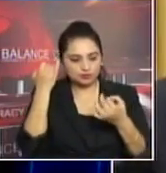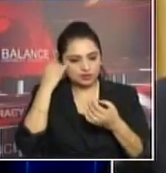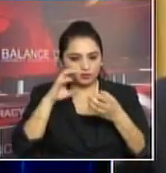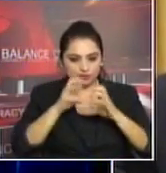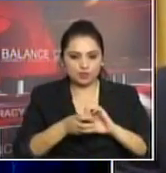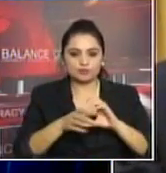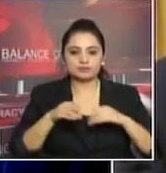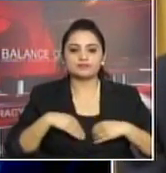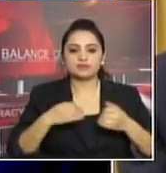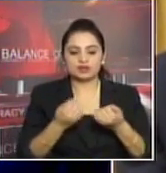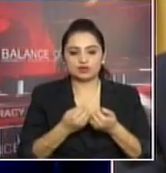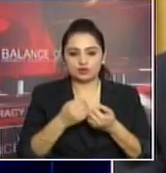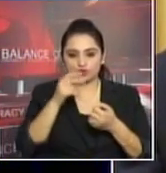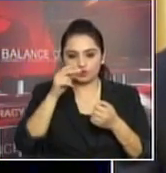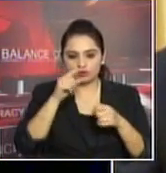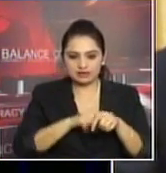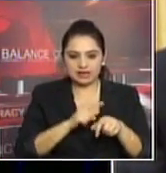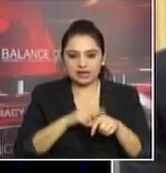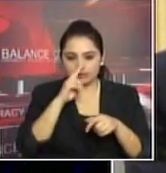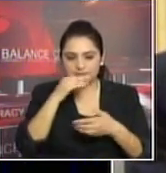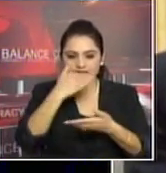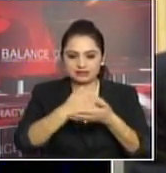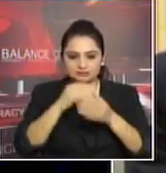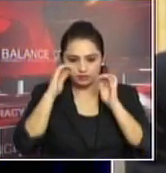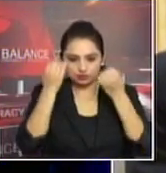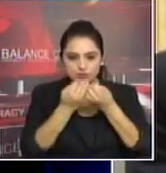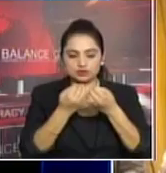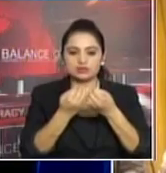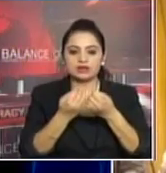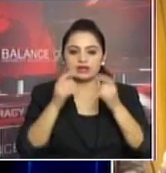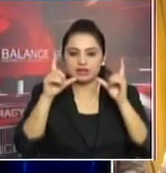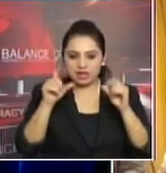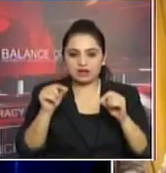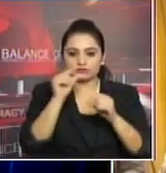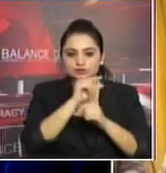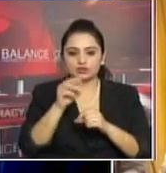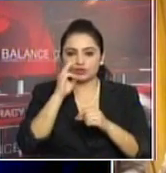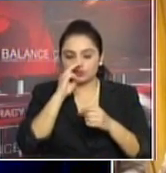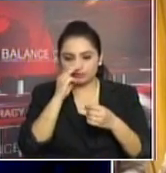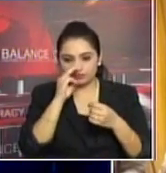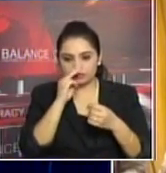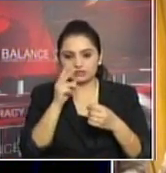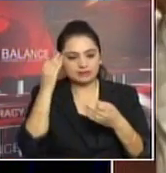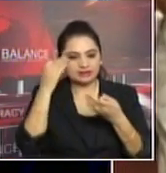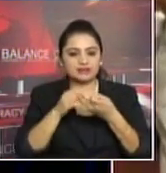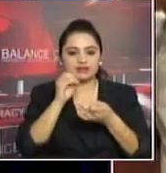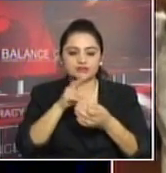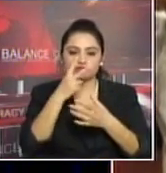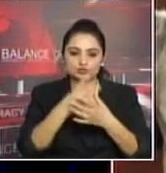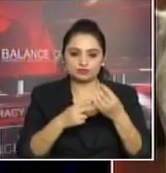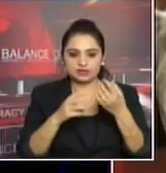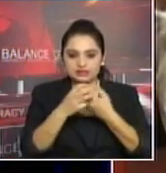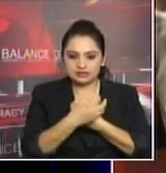अवस्थामा सीमा सुरक्षाको निम्ति आवश्यक प्रविधिको विकासमा ध्यान केन्द्रित गरी सीमा नियमनका लागि दुवै देशले